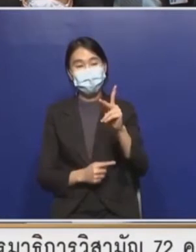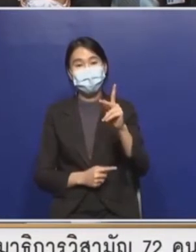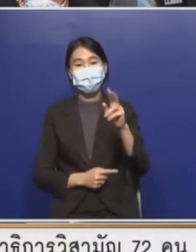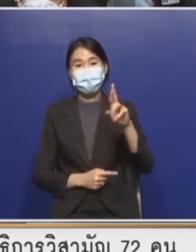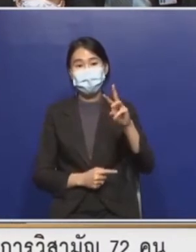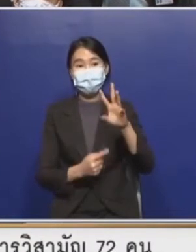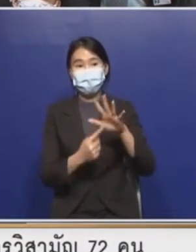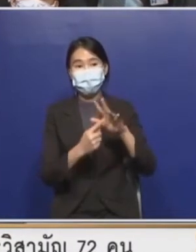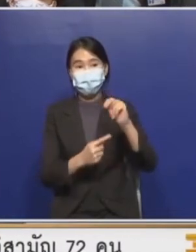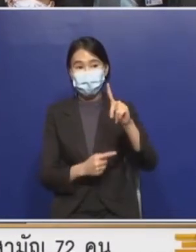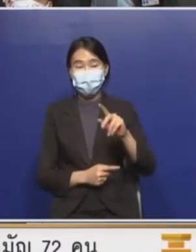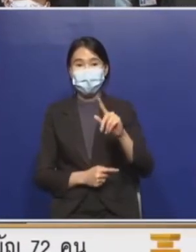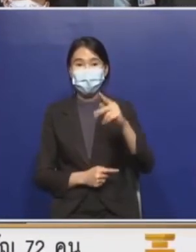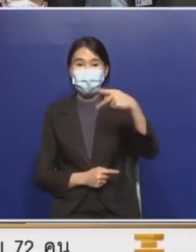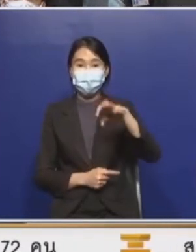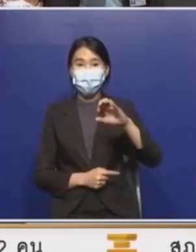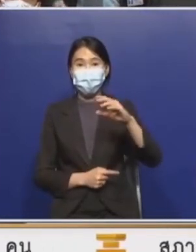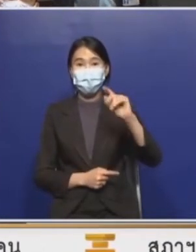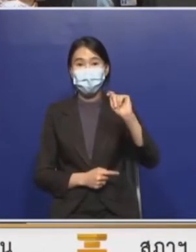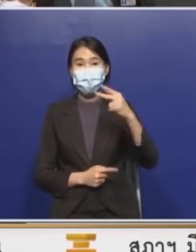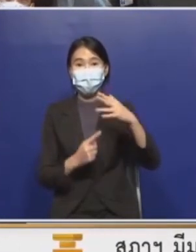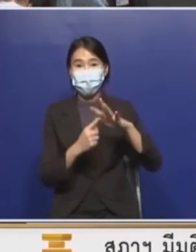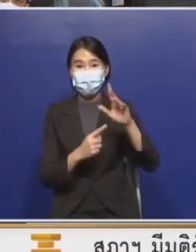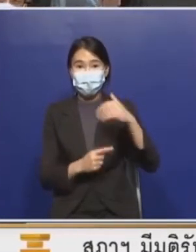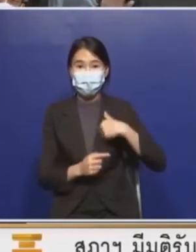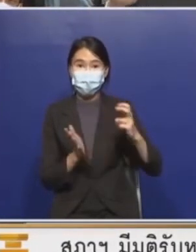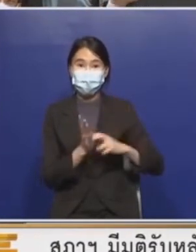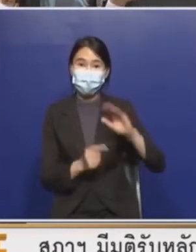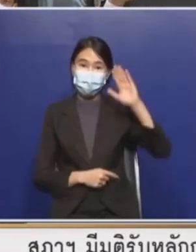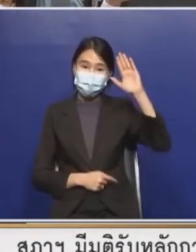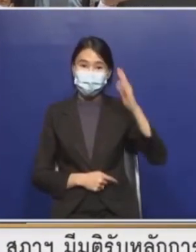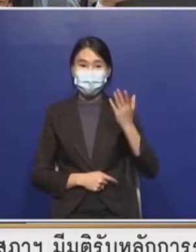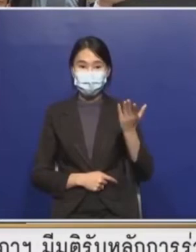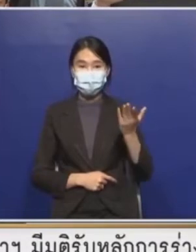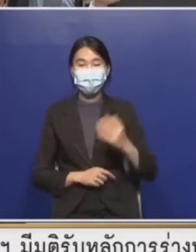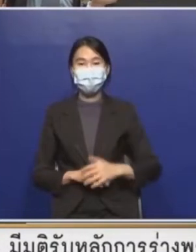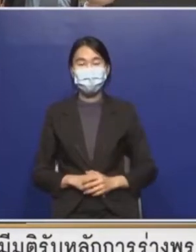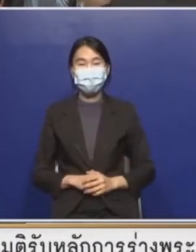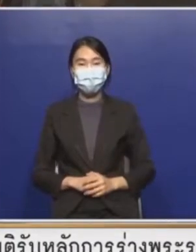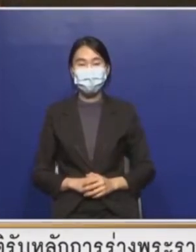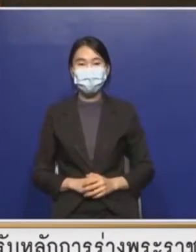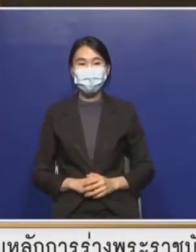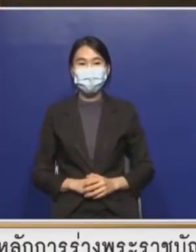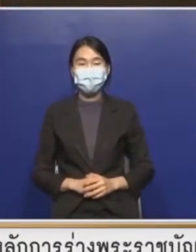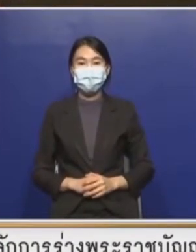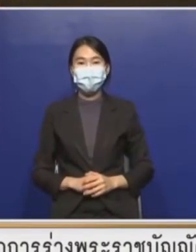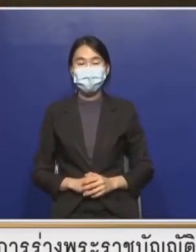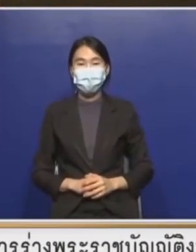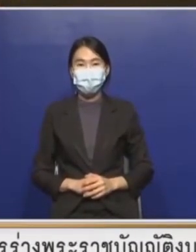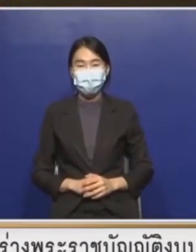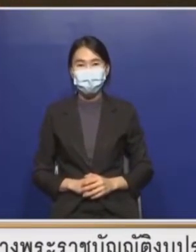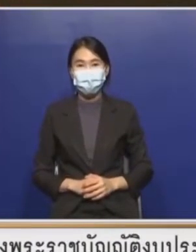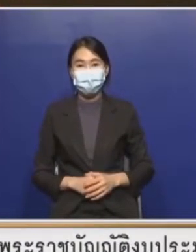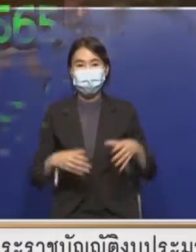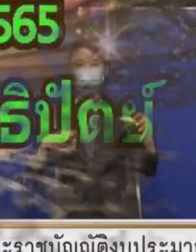ล6พิธาลิ้มเจริญรัตน์ขอผู้รับรองด้วยครับ ผู้รับรองถูกต้องครับต่อไปพรรคประชาธิปัตย์